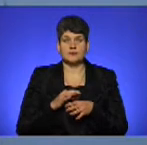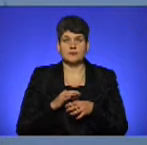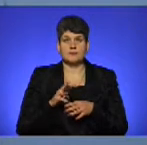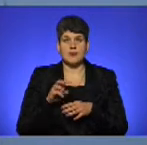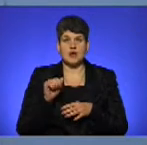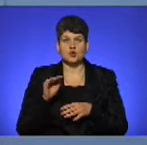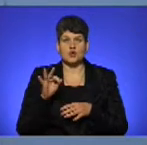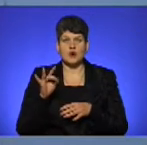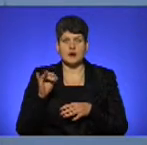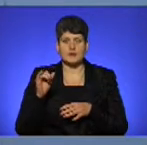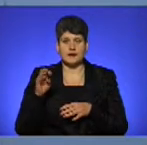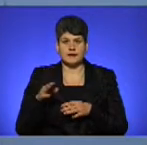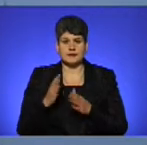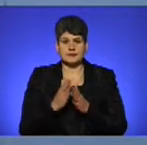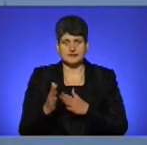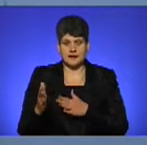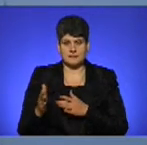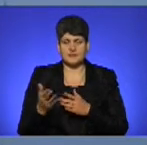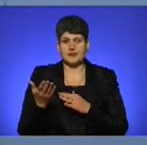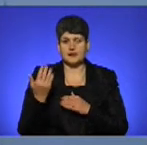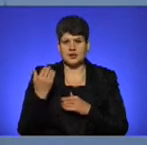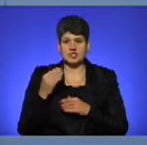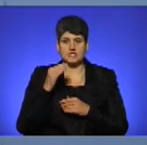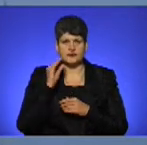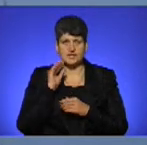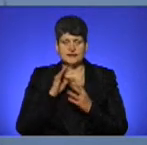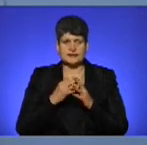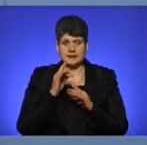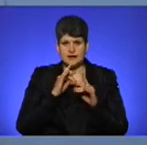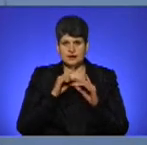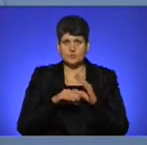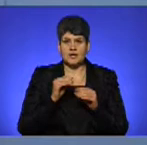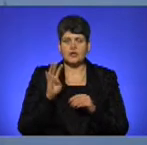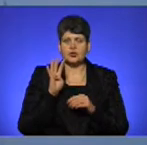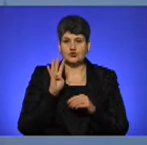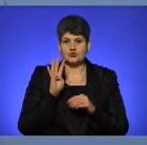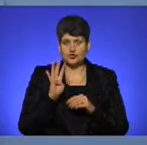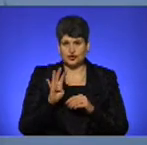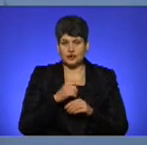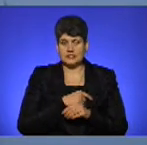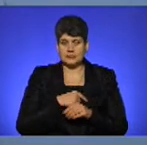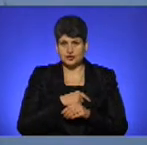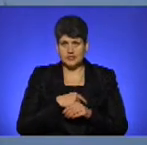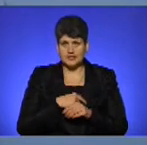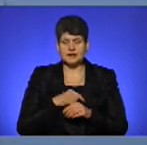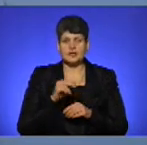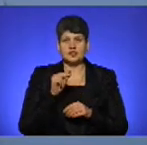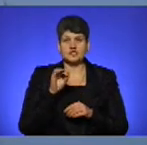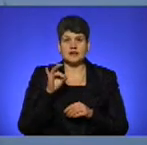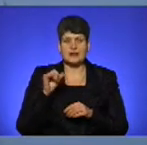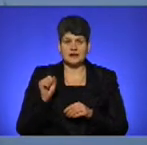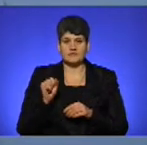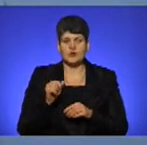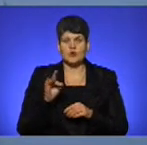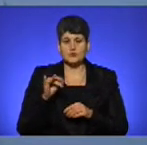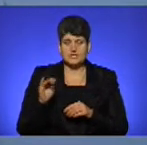мажоритарної системи обирання. Зокрема, Гаї-Шевченківська сільська рада обирає 4 депутатів до Байковецької громади, і Чернелево-Руська сільська рада також обирає